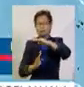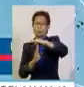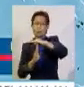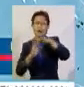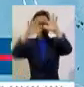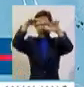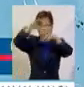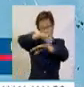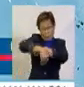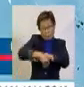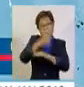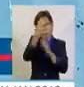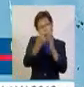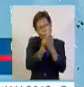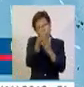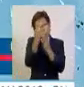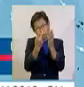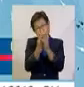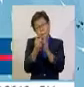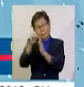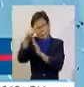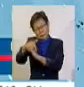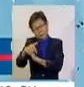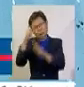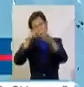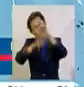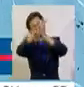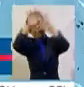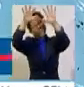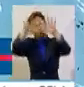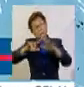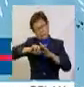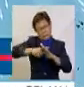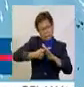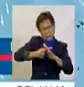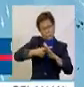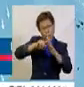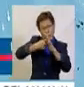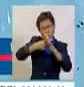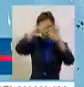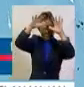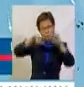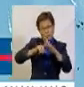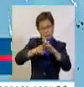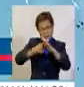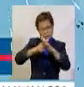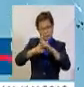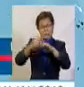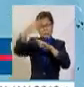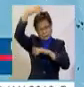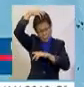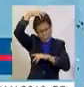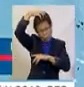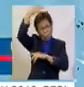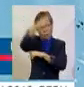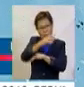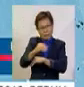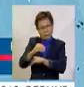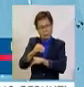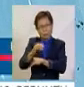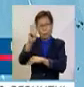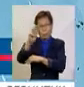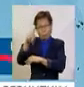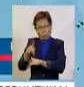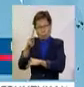ini, dalam tempoh 1 hingga 2 jam akan datang, diramalkan hujan akan mula masuk di negeri Selangor dan juga